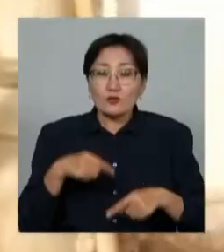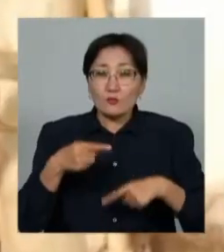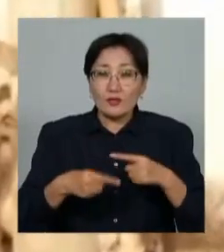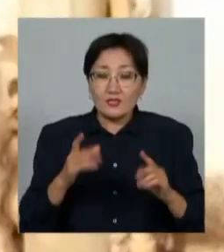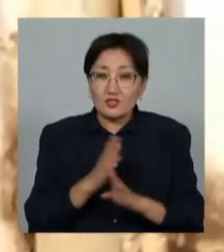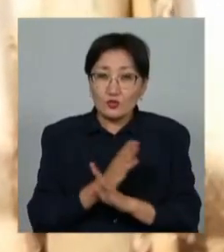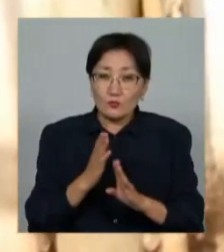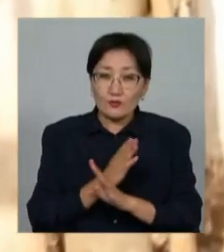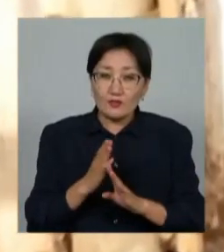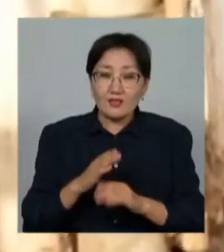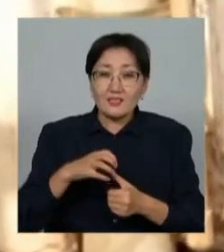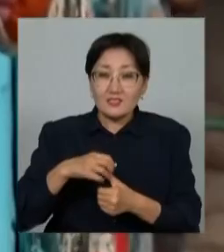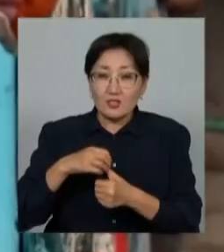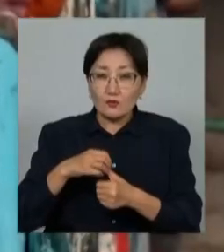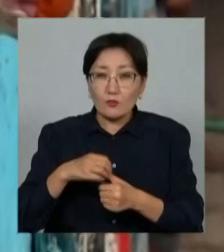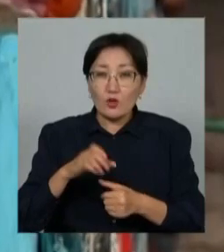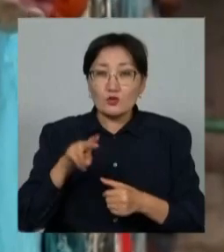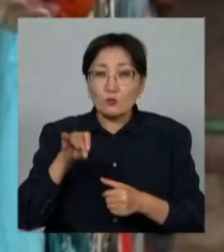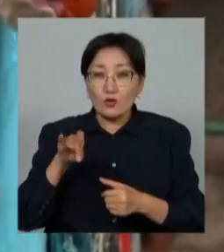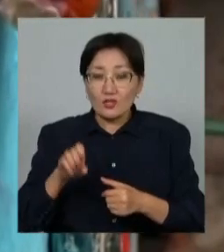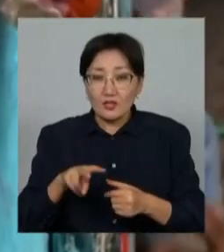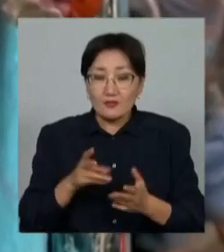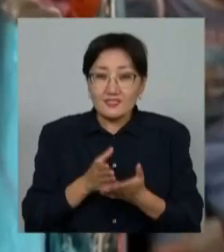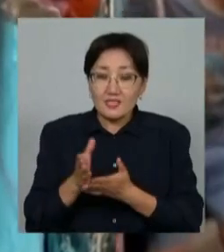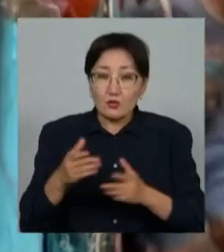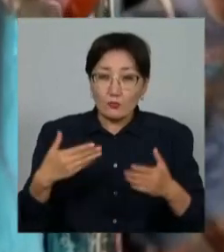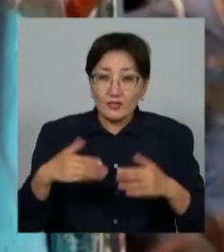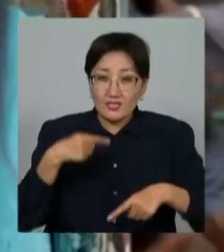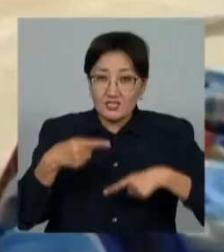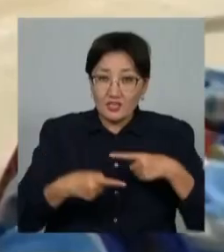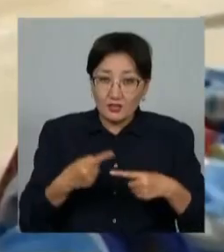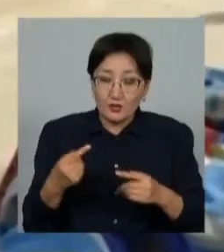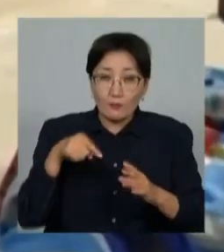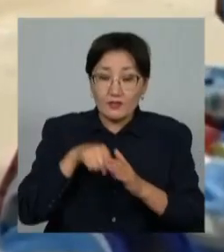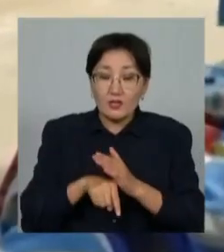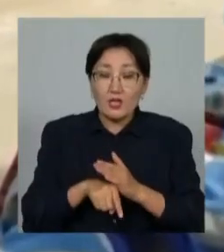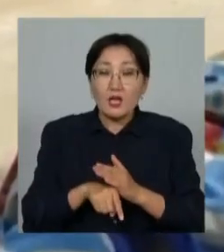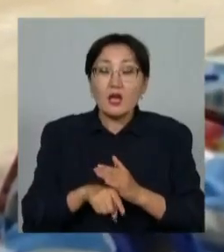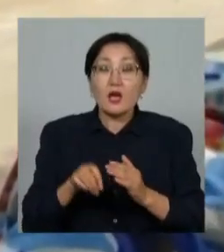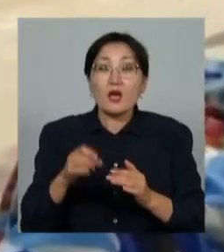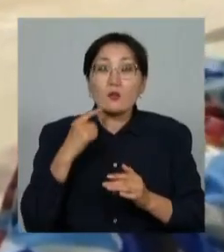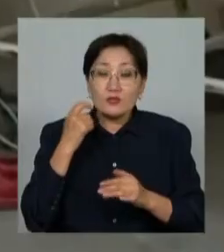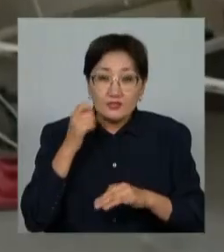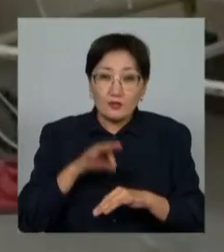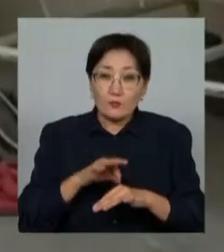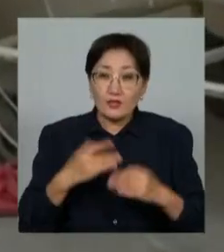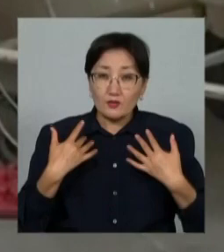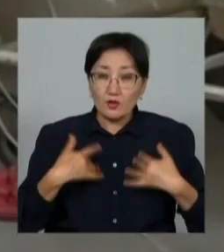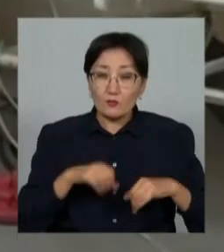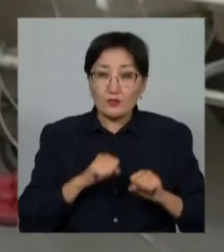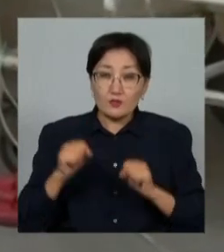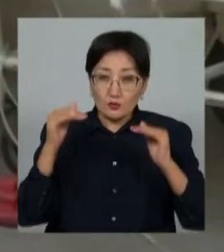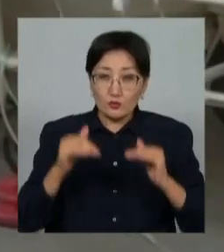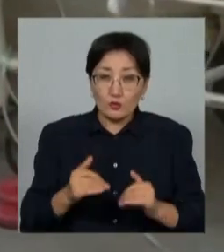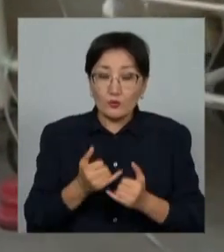қоршаған ортадағы саңырауқұлақ споралармен тікелей байланыс арқылы енеді. Ауру диабеті бар және иммунитеті төмен